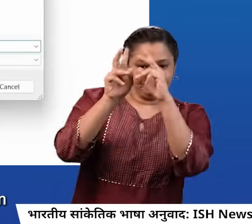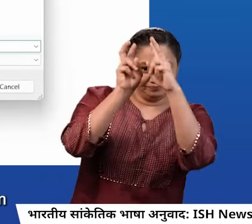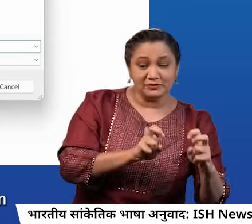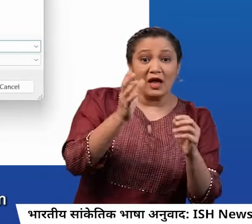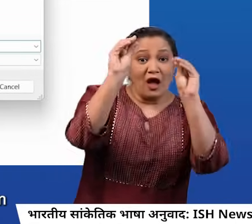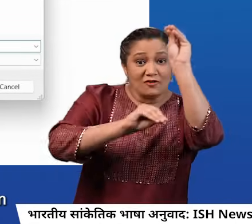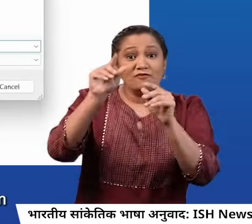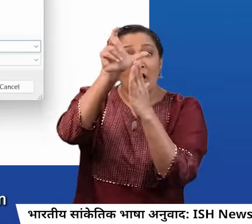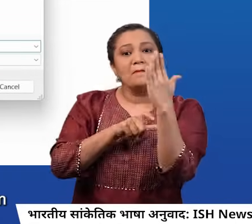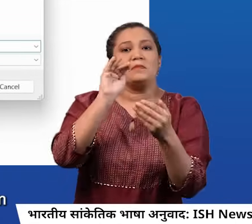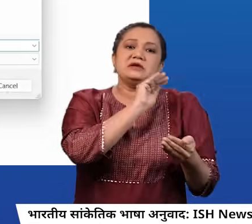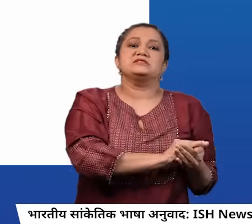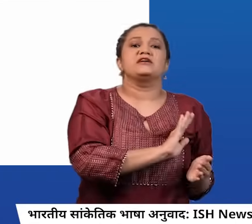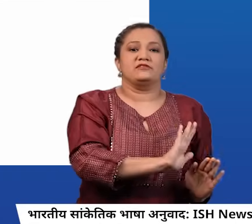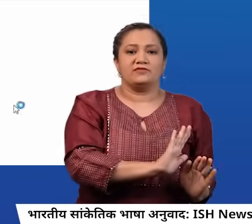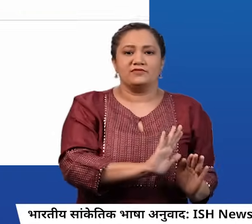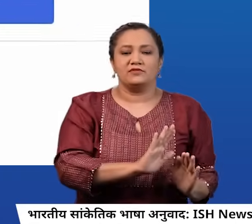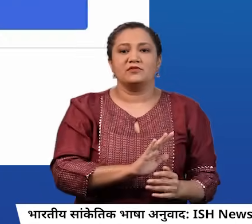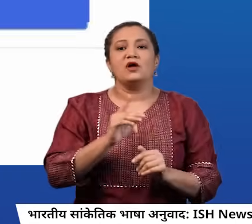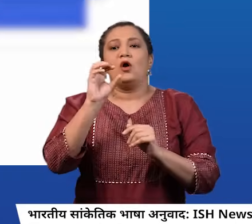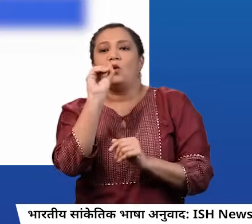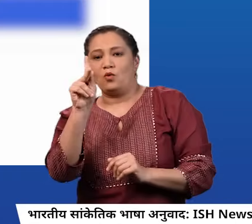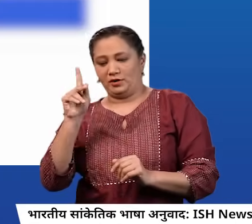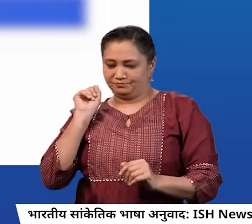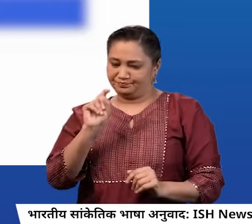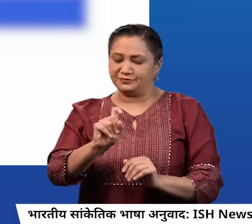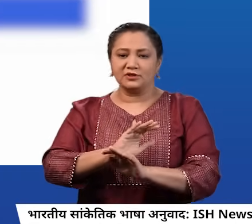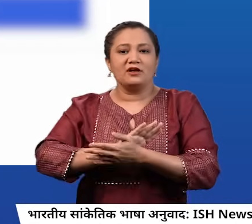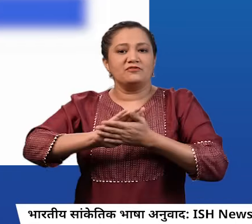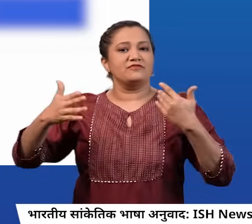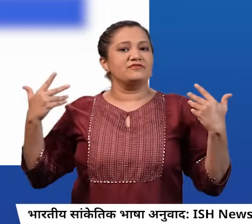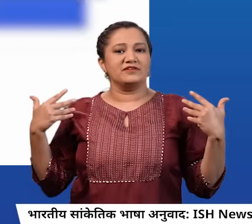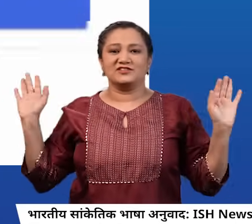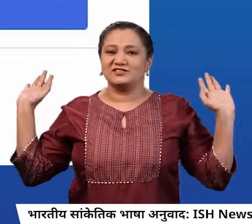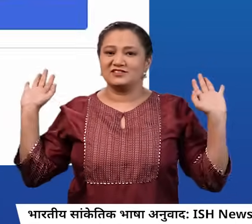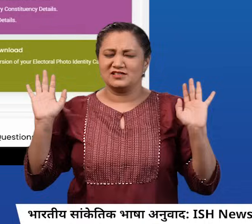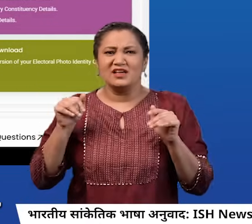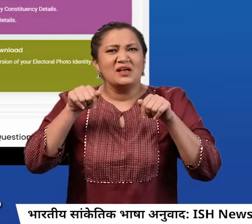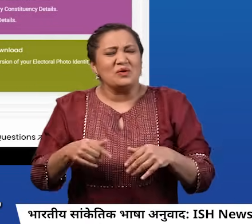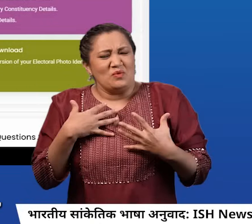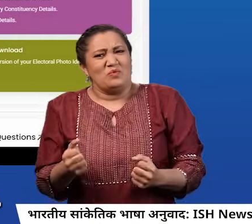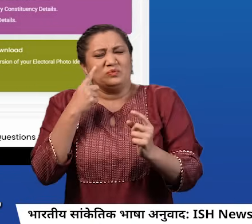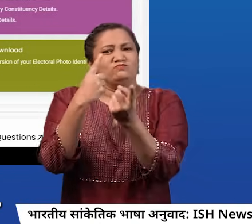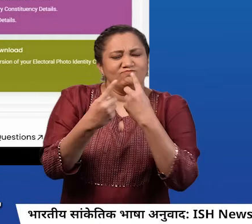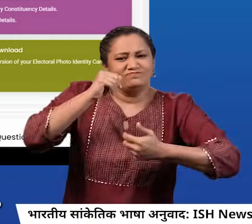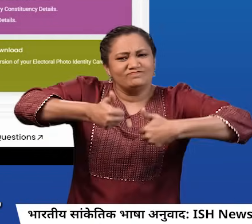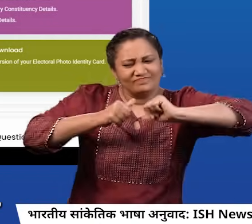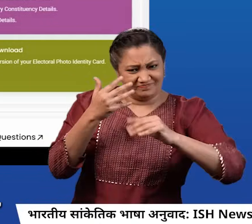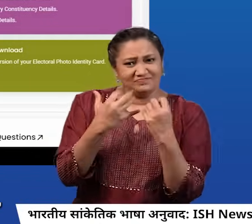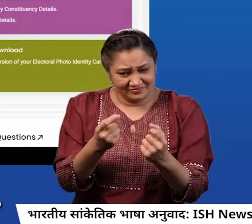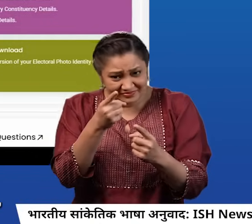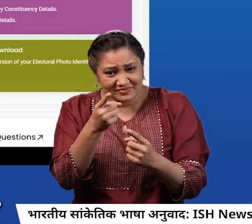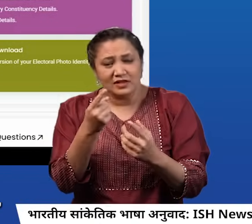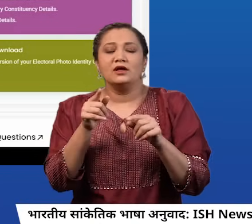क्लिक करूं आपन भरलेला अरज सेव करा आणी मग त्यानंतर ओके हे बटन दाबून ही प्रक्रिया पुर्ण करा अता अपलेला अरजाची